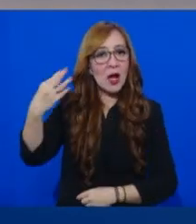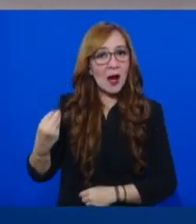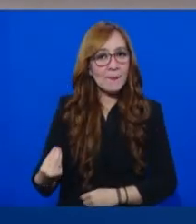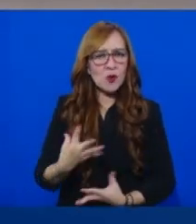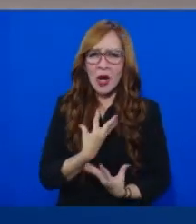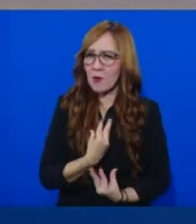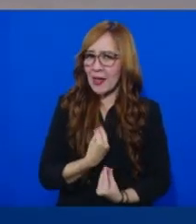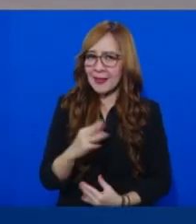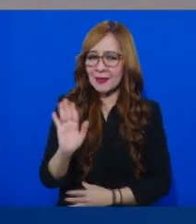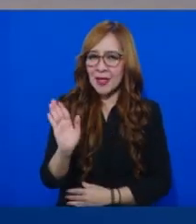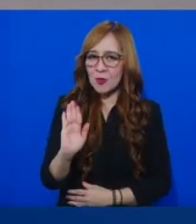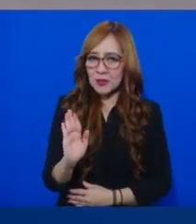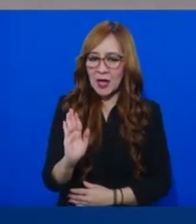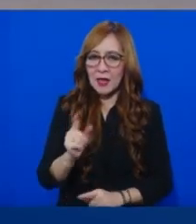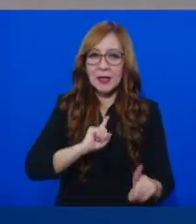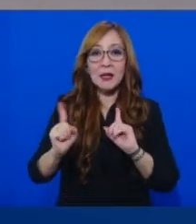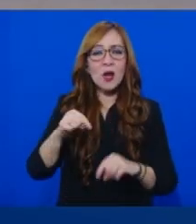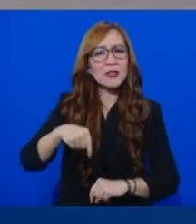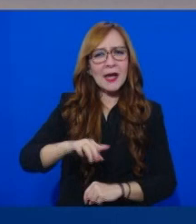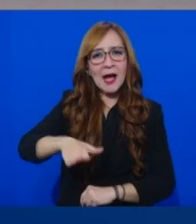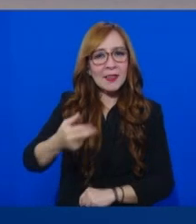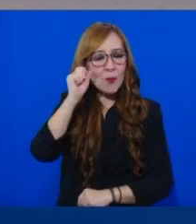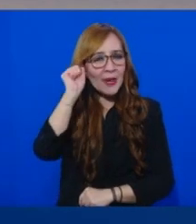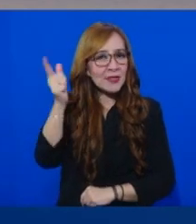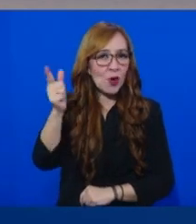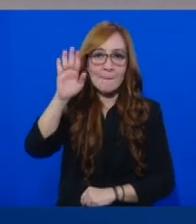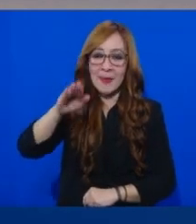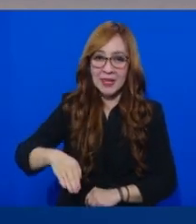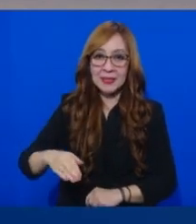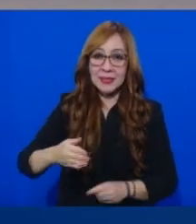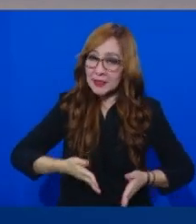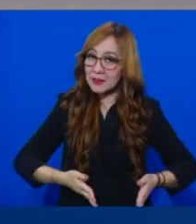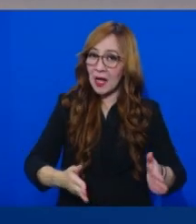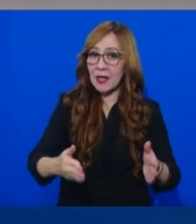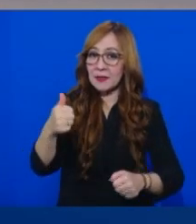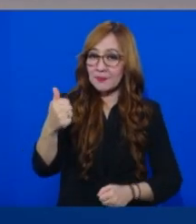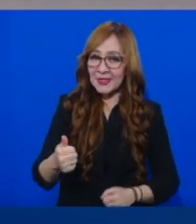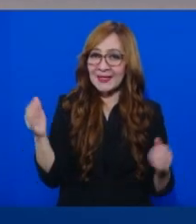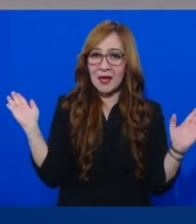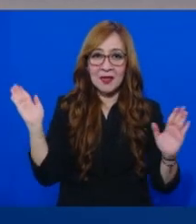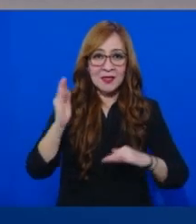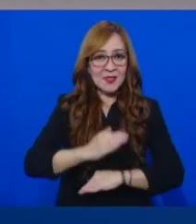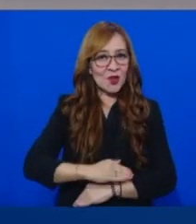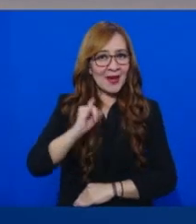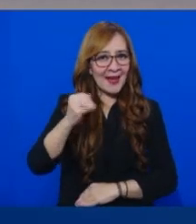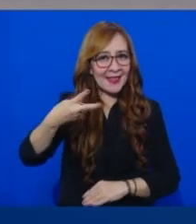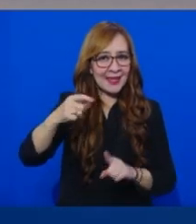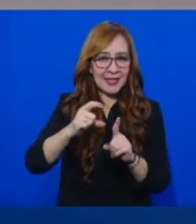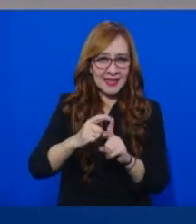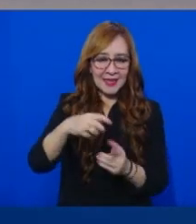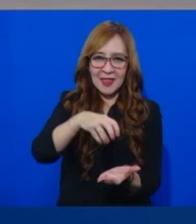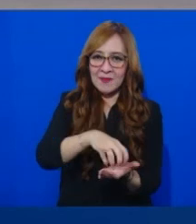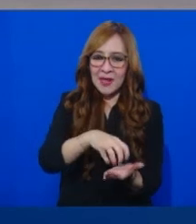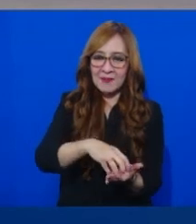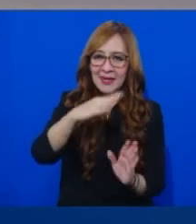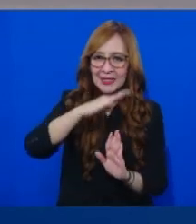karena jika memang saat ini ataupun besok masih dalam perjalanan bisa memilih untuk sholat Idul Fitri di rest area